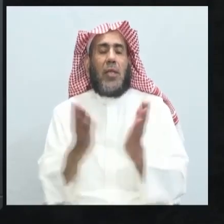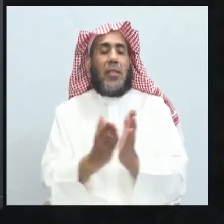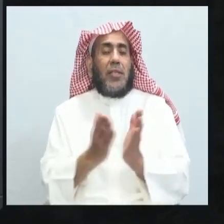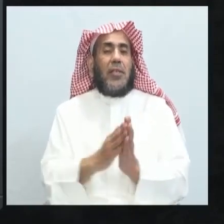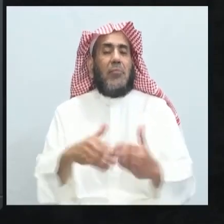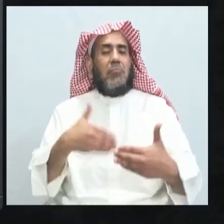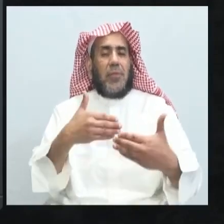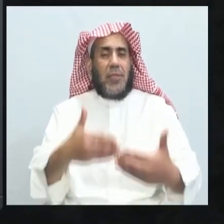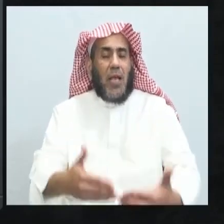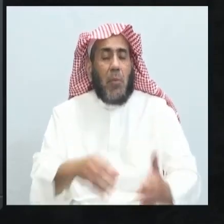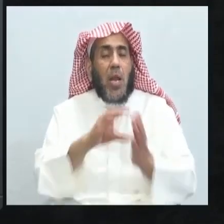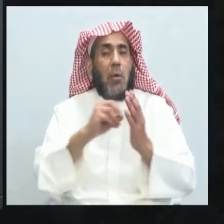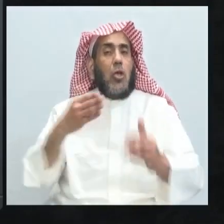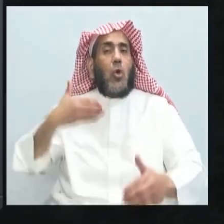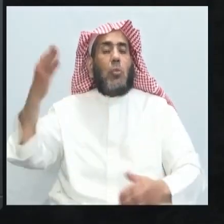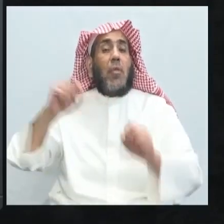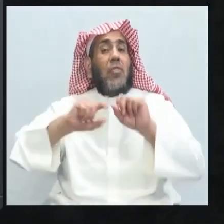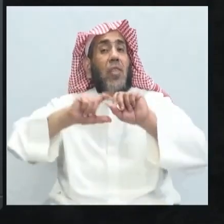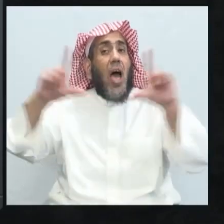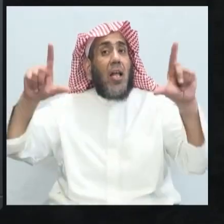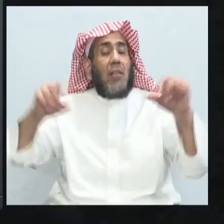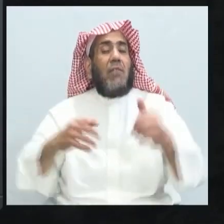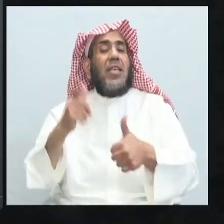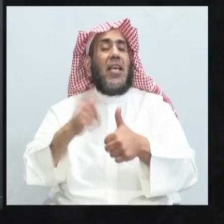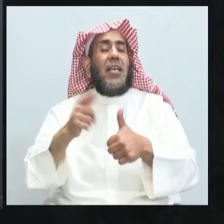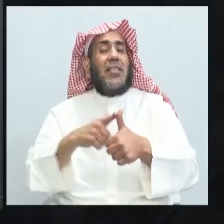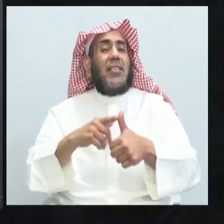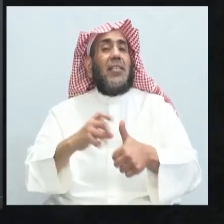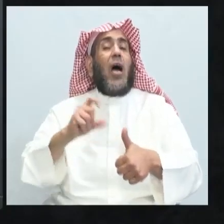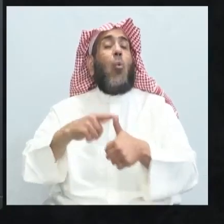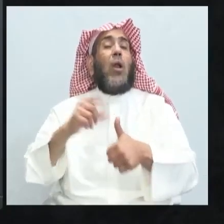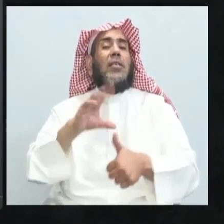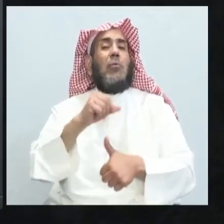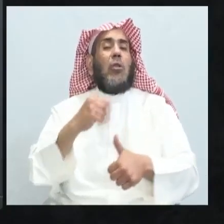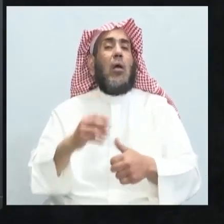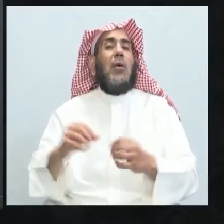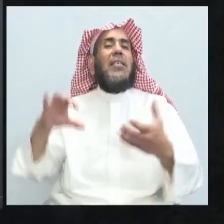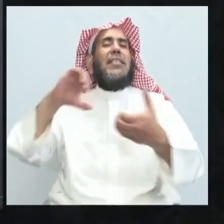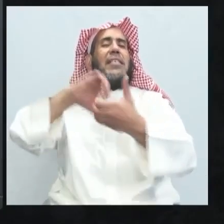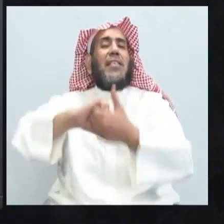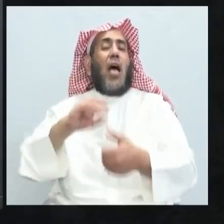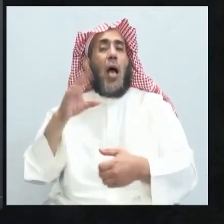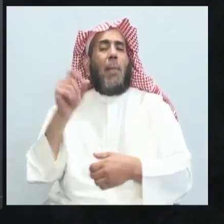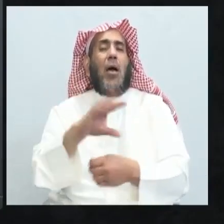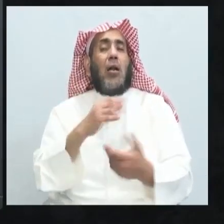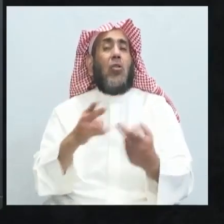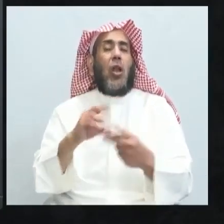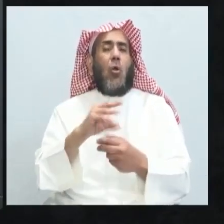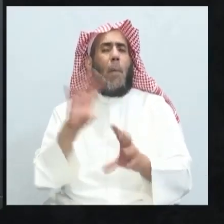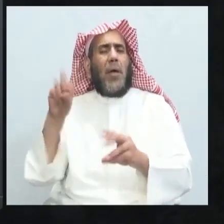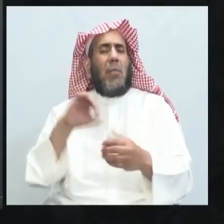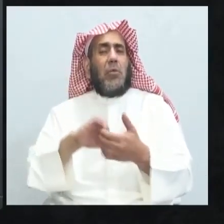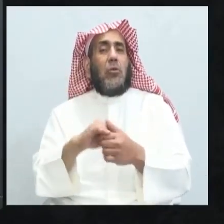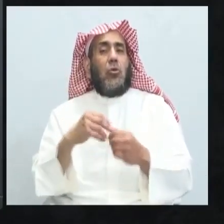نستكمل نماذج الخطب التي ظهرت في عصر صدر الاسلام خطب الصحابه رضي الله عنهم وبعض نماذج خطب